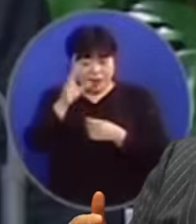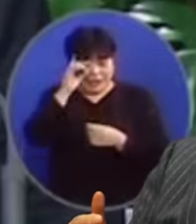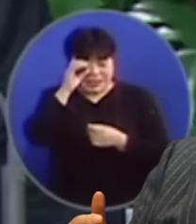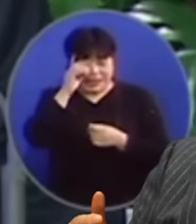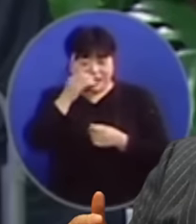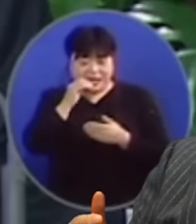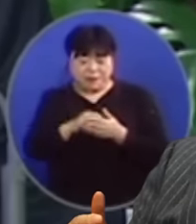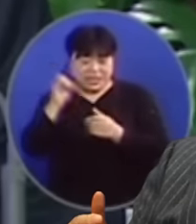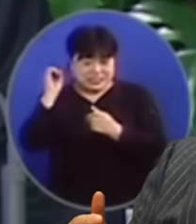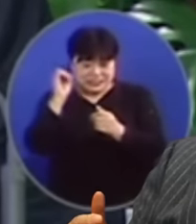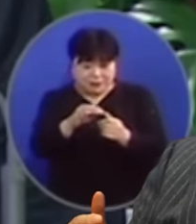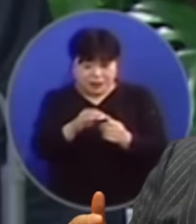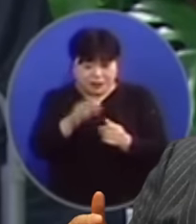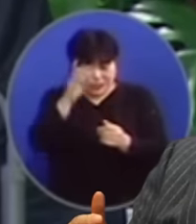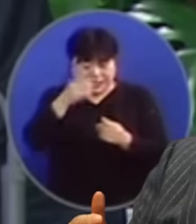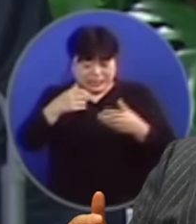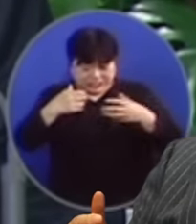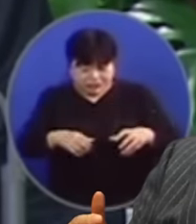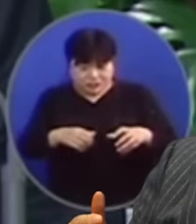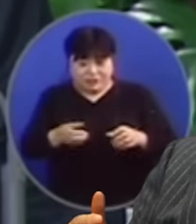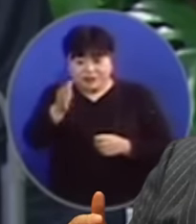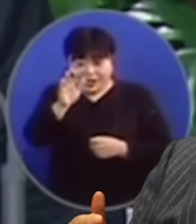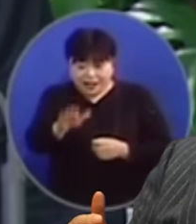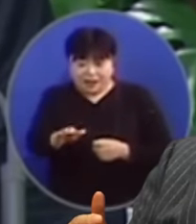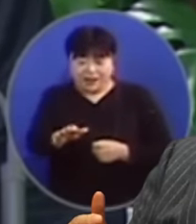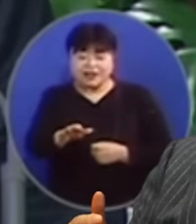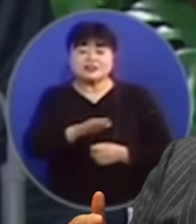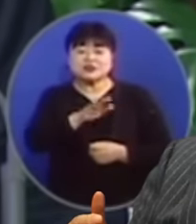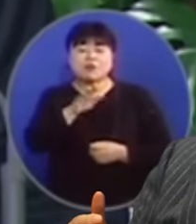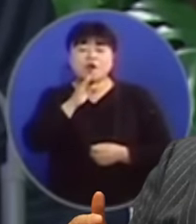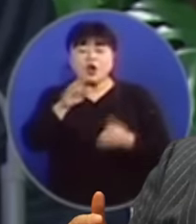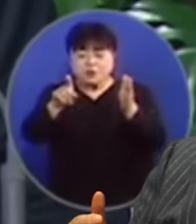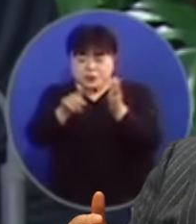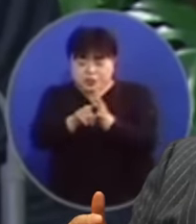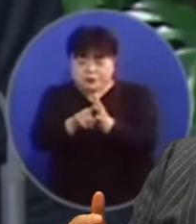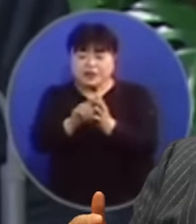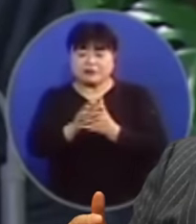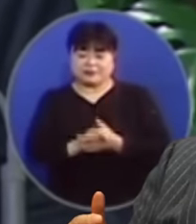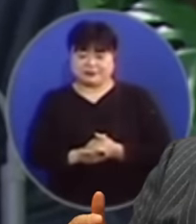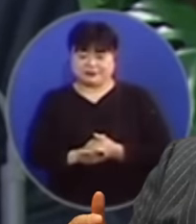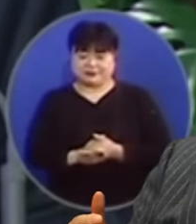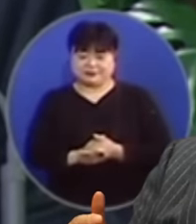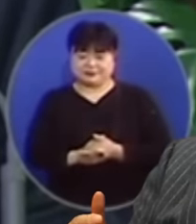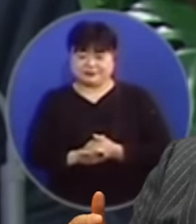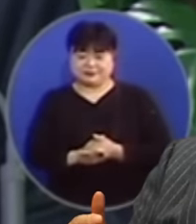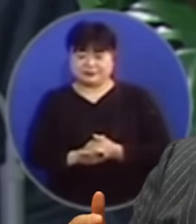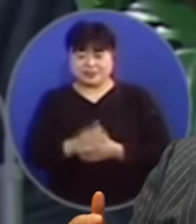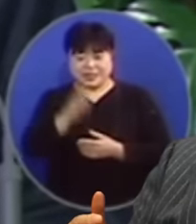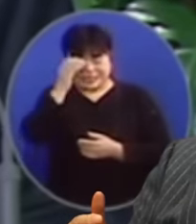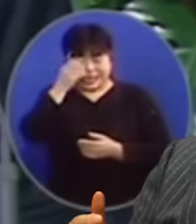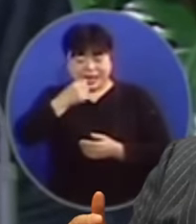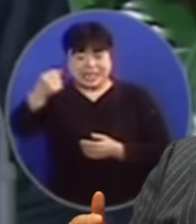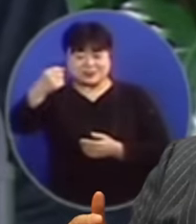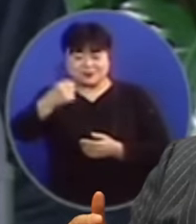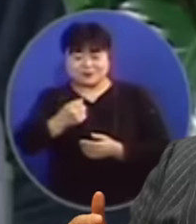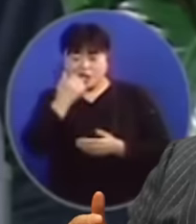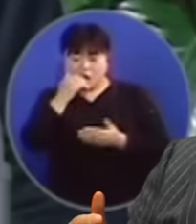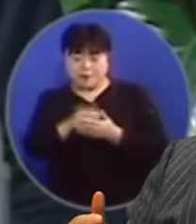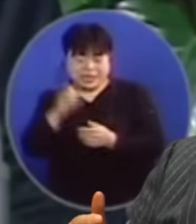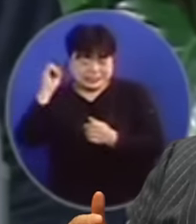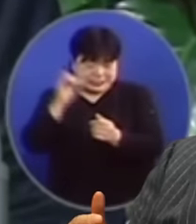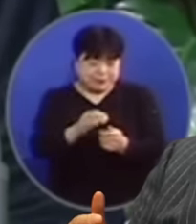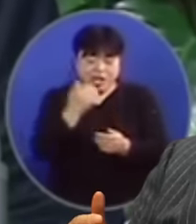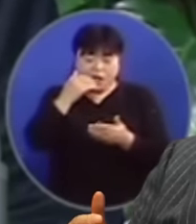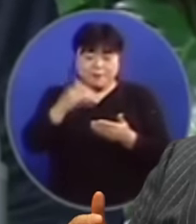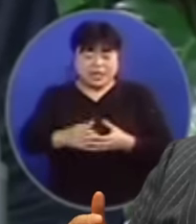들고 바위를 치면 계란이 깨질 것 같은데 우리 믿음이라는 것은 계란을 가지고 바위를 치면